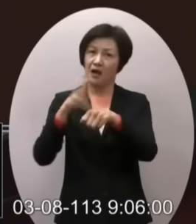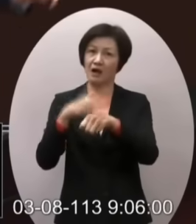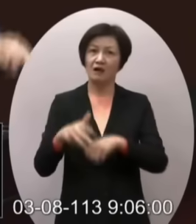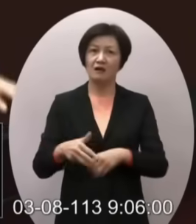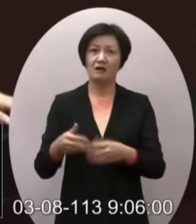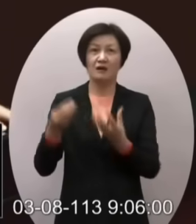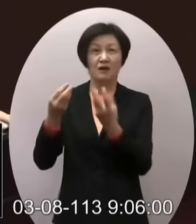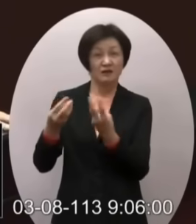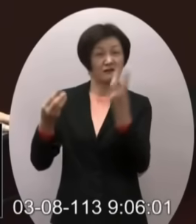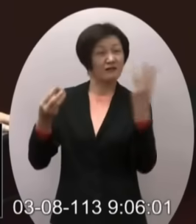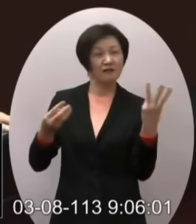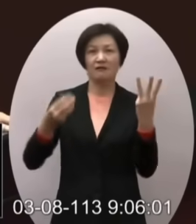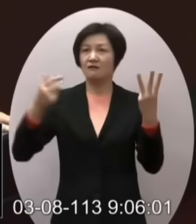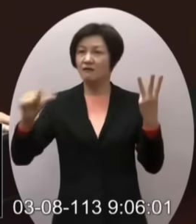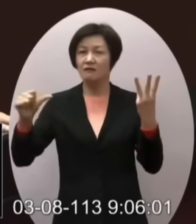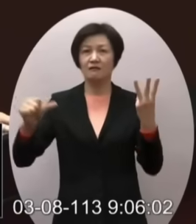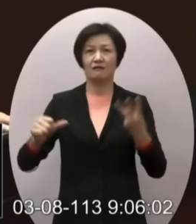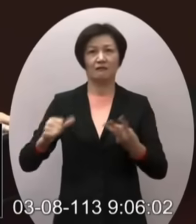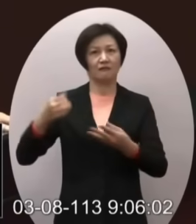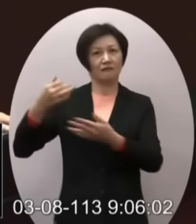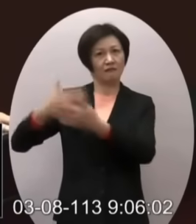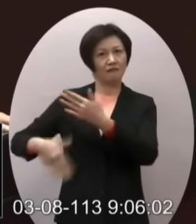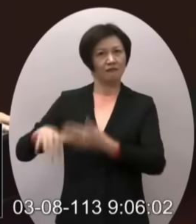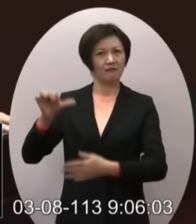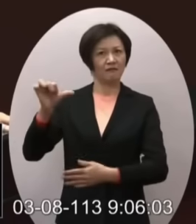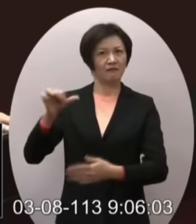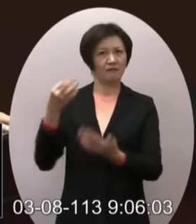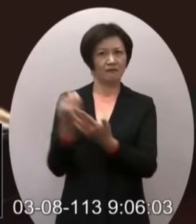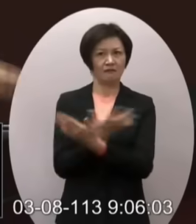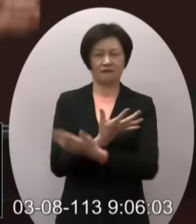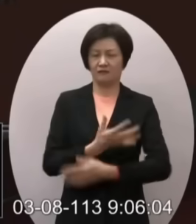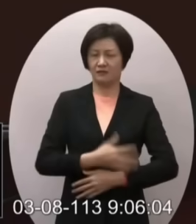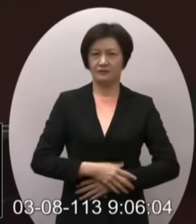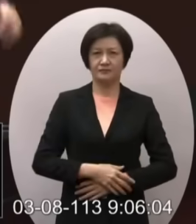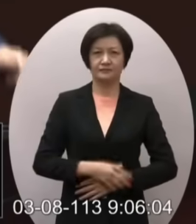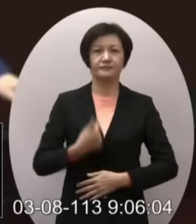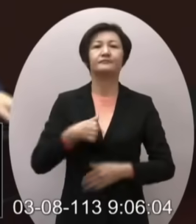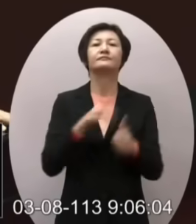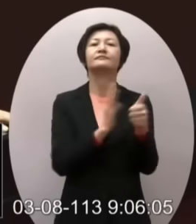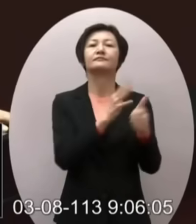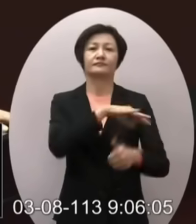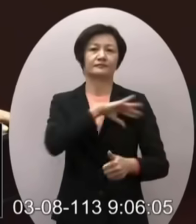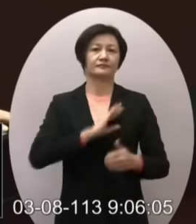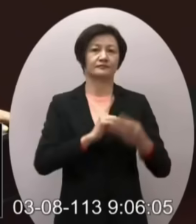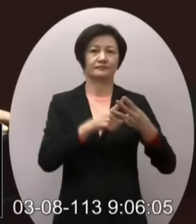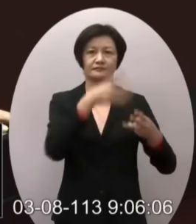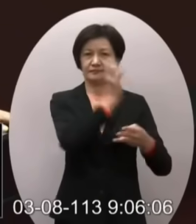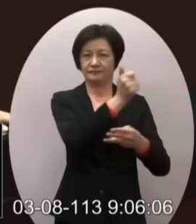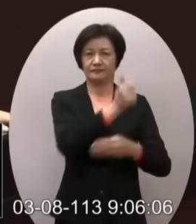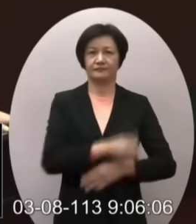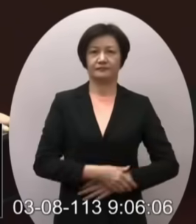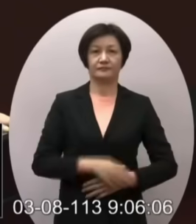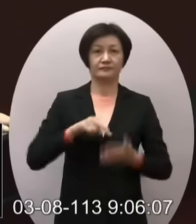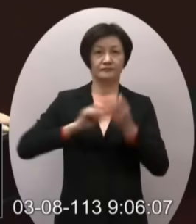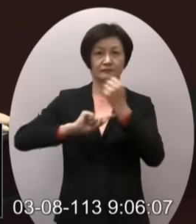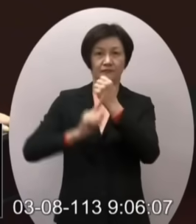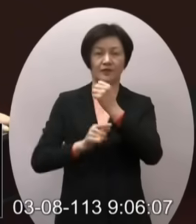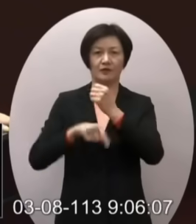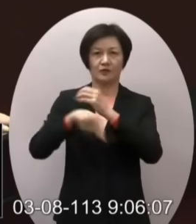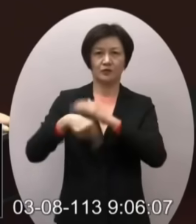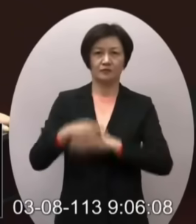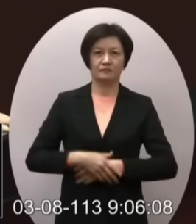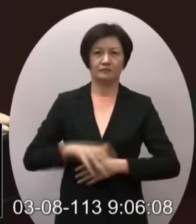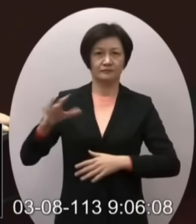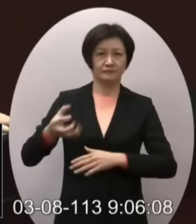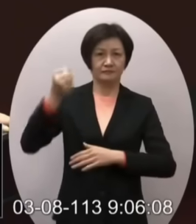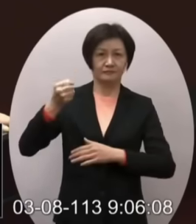分他1/3的时间让他讲。我就问我们的邱主委，立法院职权行使法有